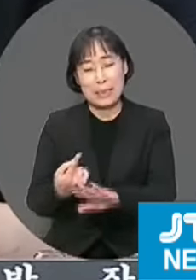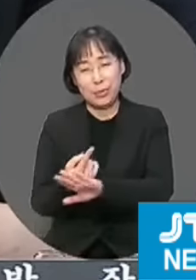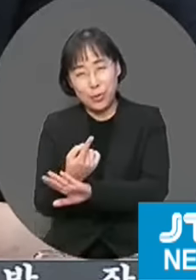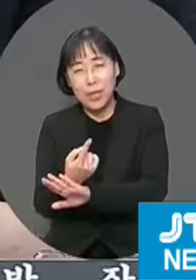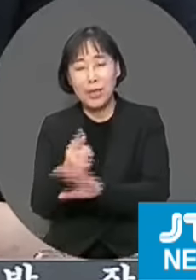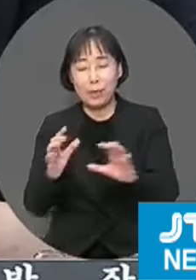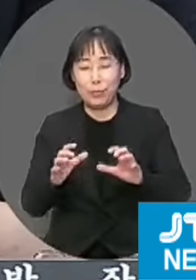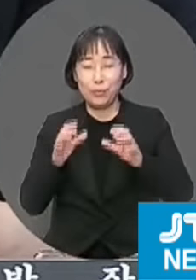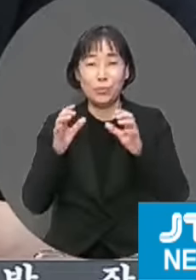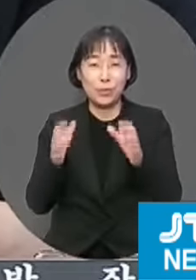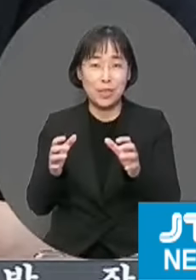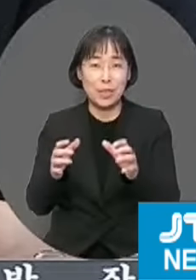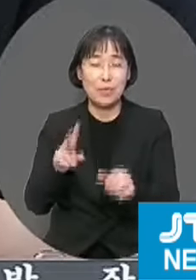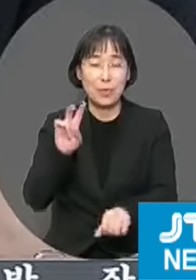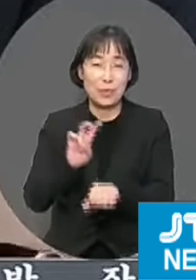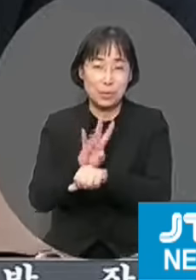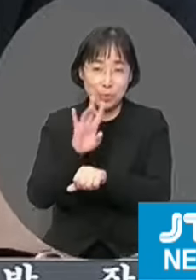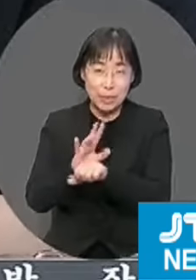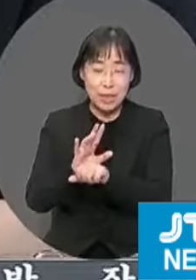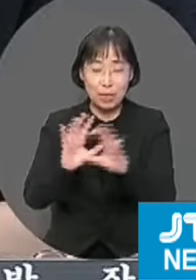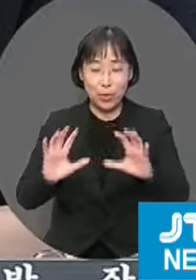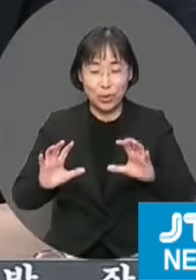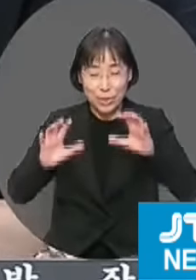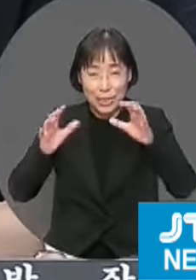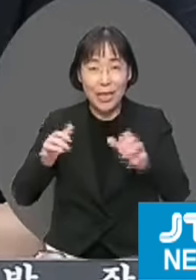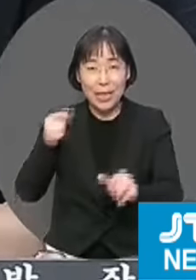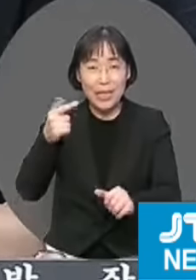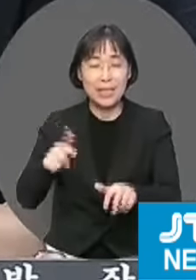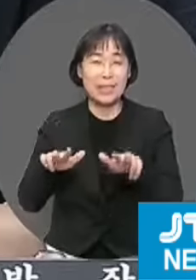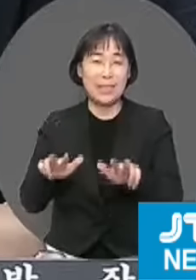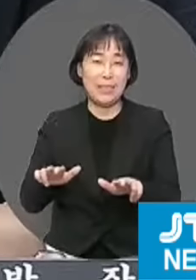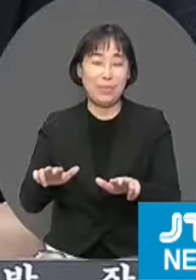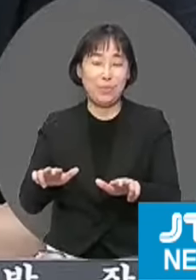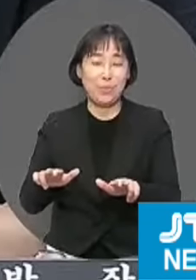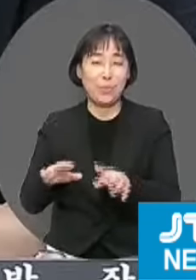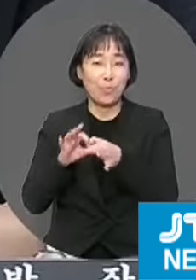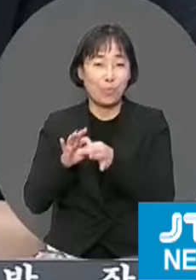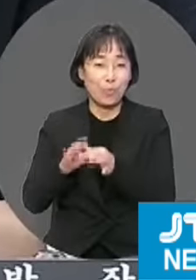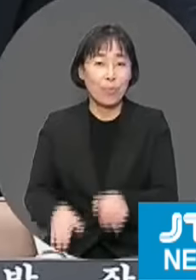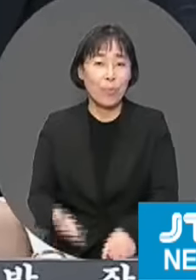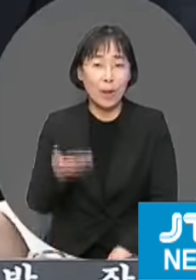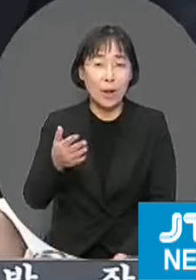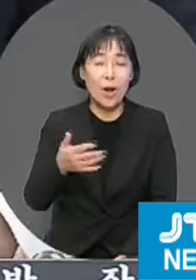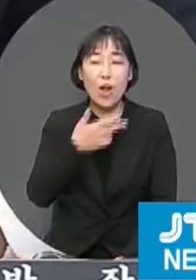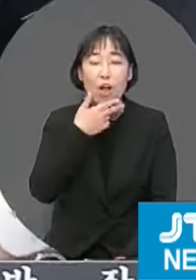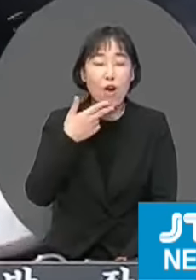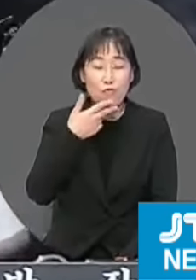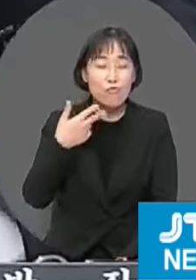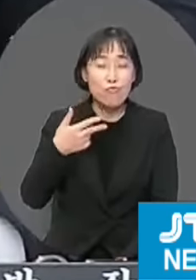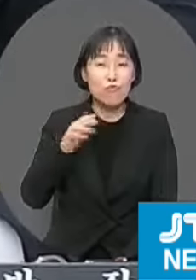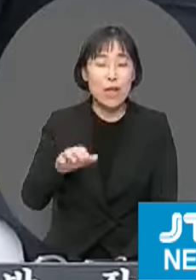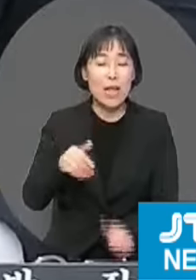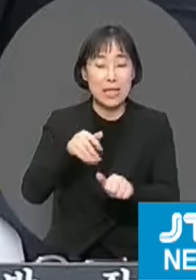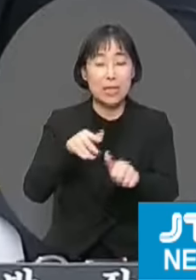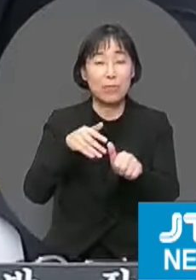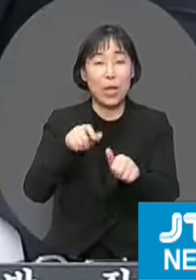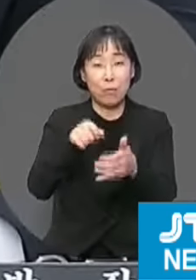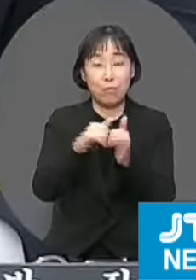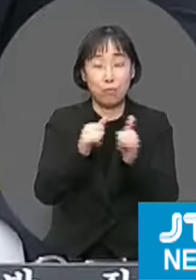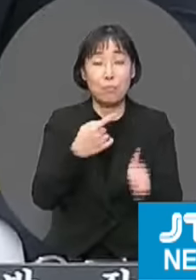글로벌 24라든지 세계는 지금 같은 경우는 다양한 아니, 그러니까 특파원을 하셨으니까 아실 텐데 그럼 런던 지구 계셨으니까 아실 텐데 우리가 영국에 대한